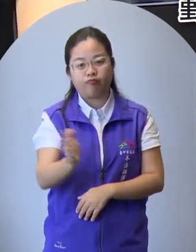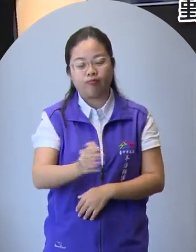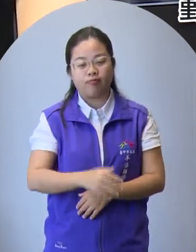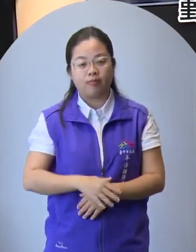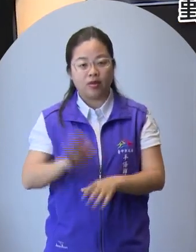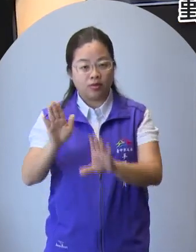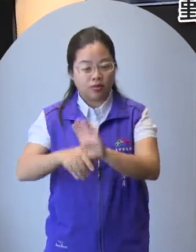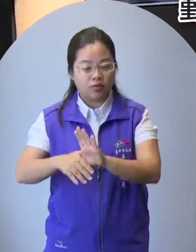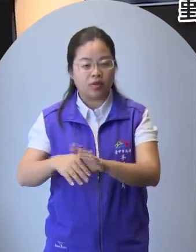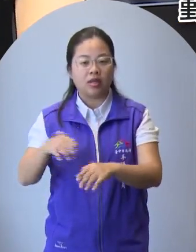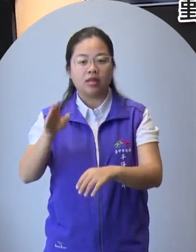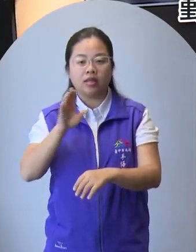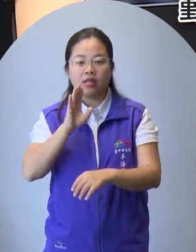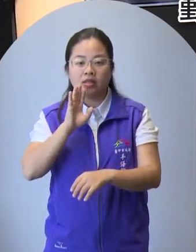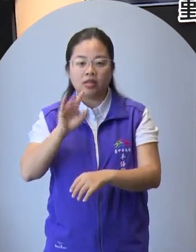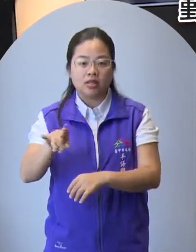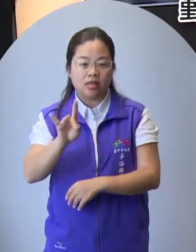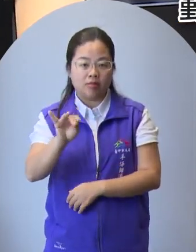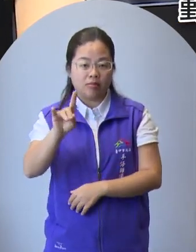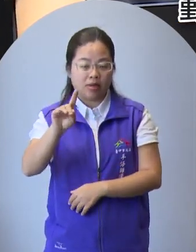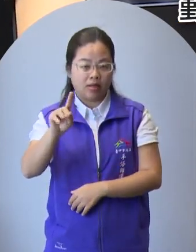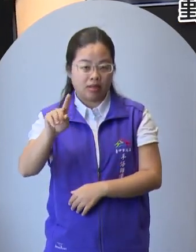为